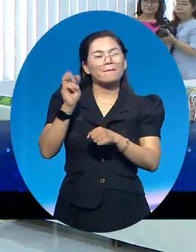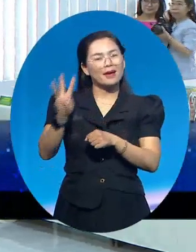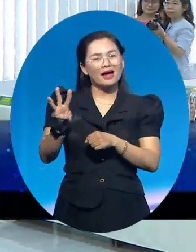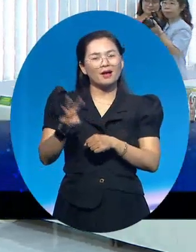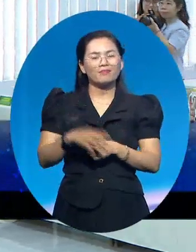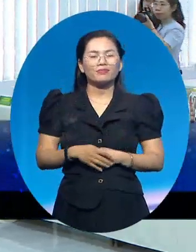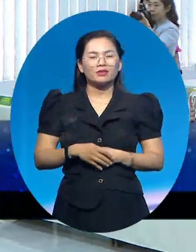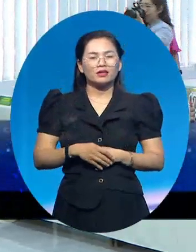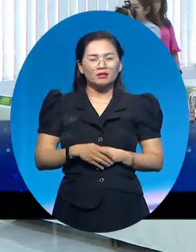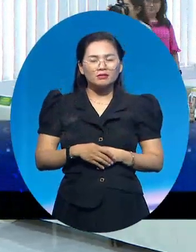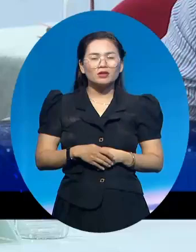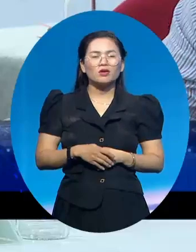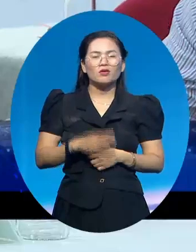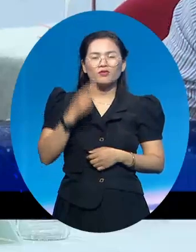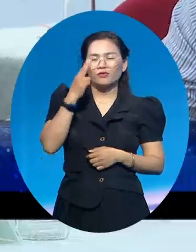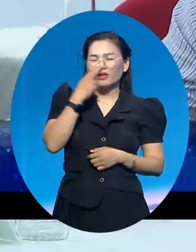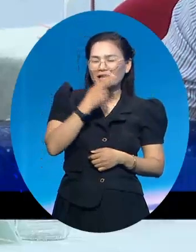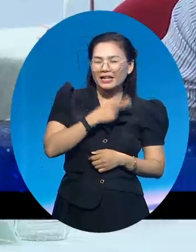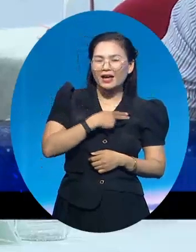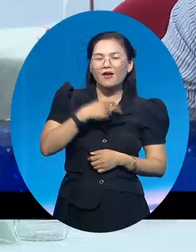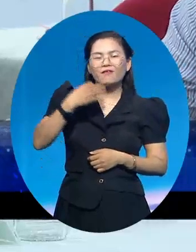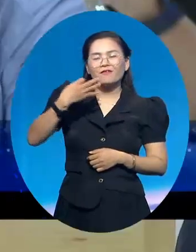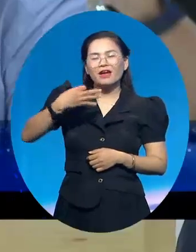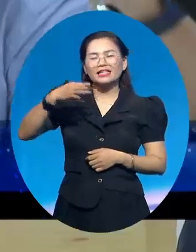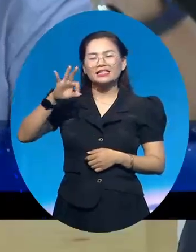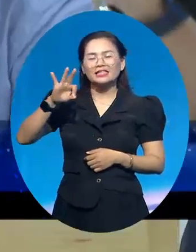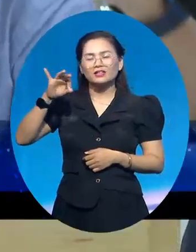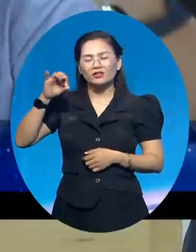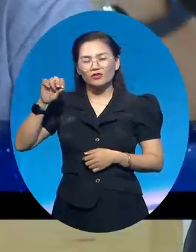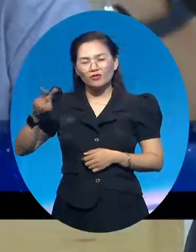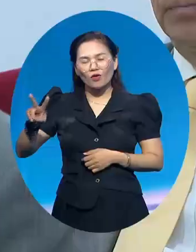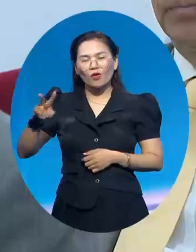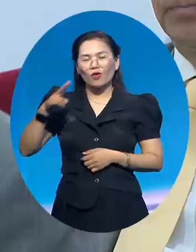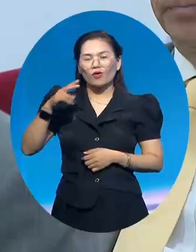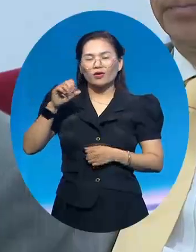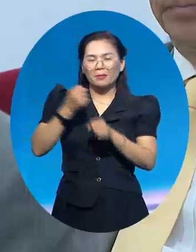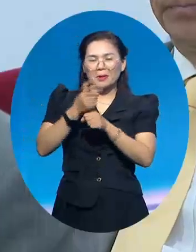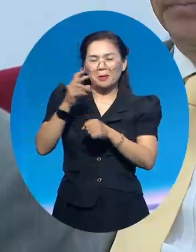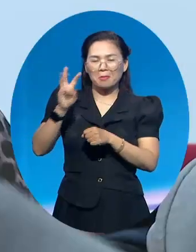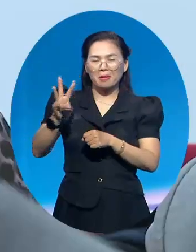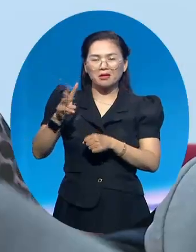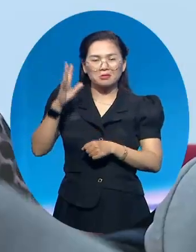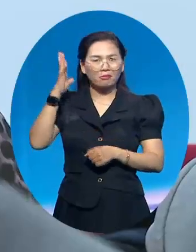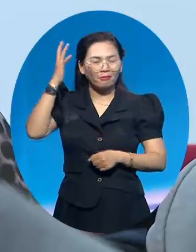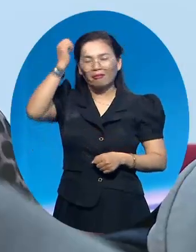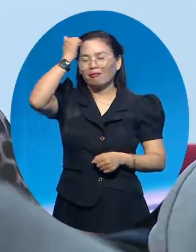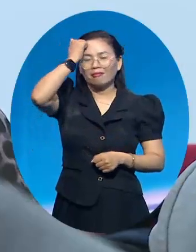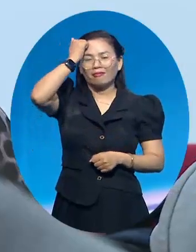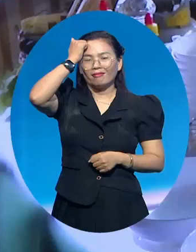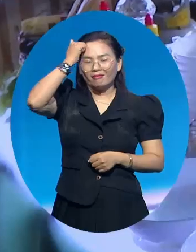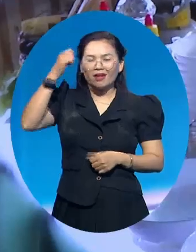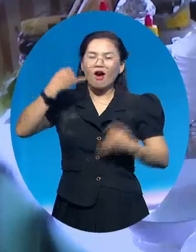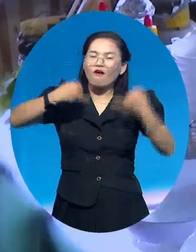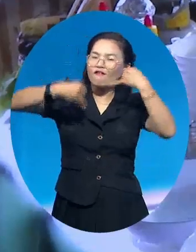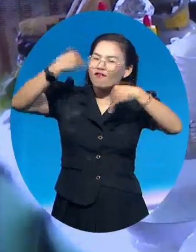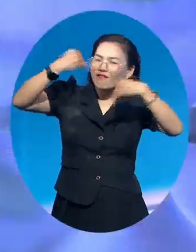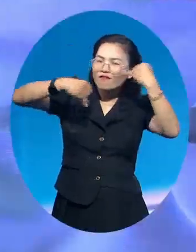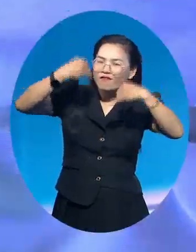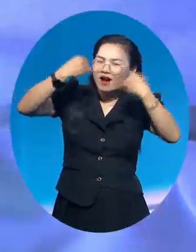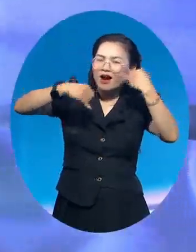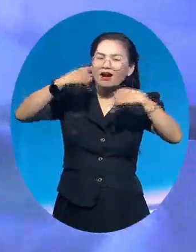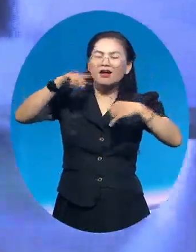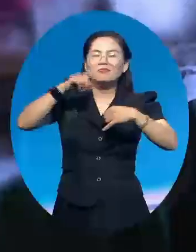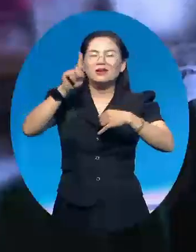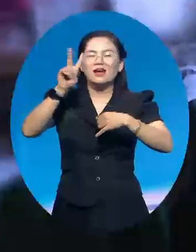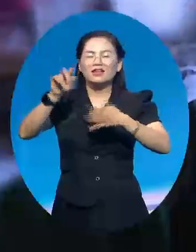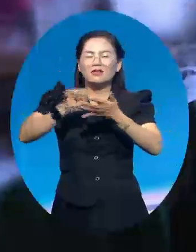ẩm thực Việt Nam, Việt Nam Festival Phở 2023 đánh dấu bước tiến quan trọng khi sự kiện Ngày của Phở 12 tháng 12